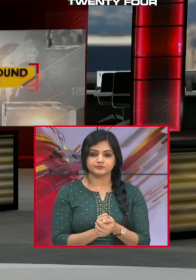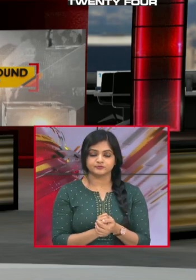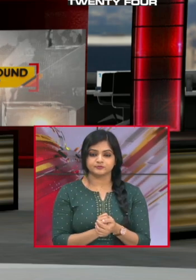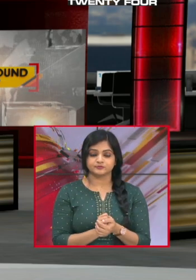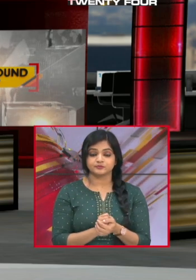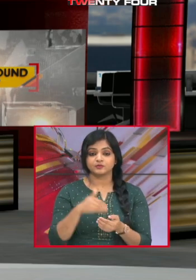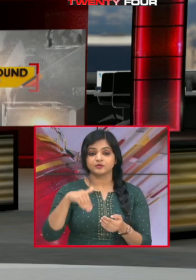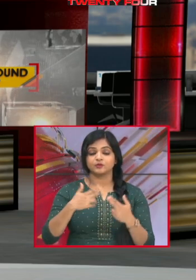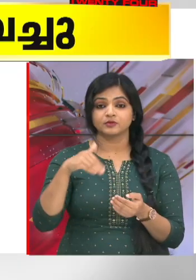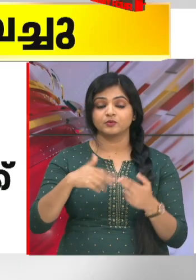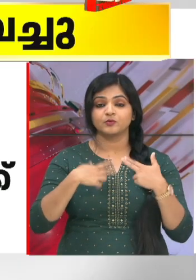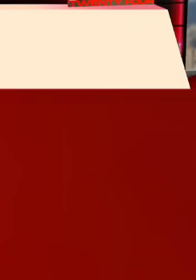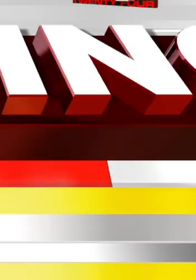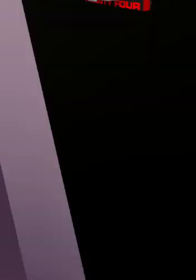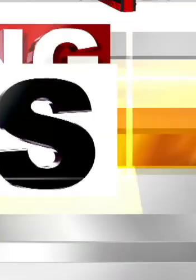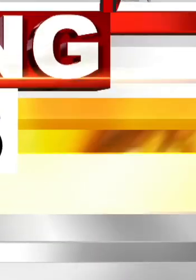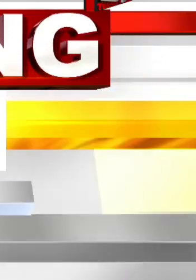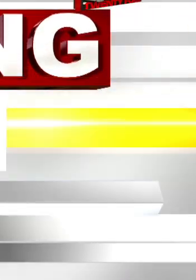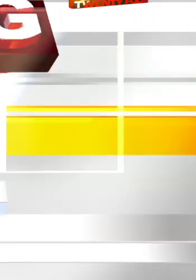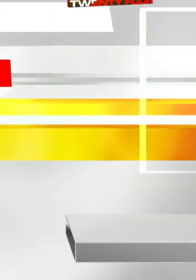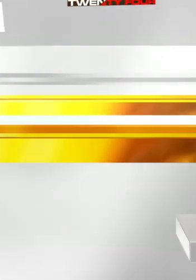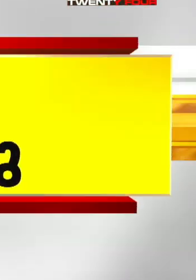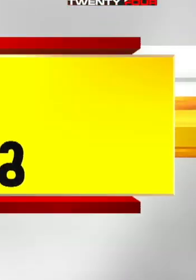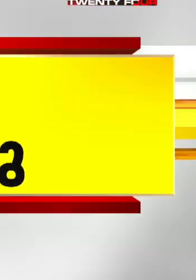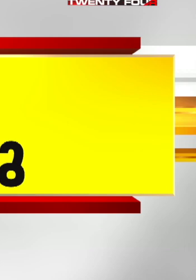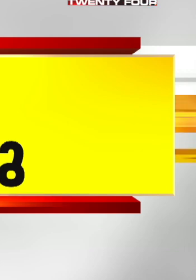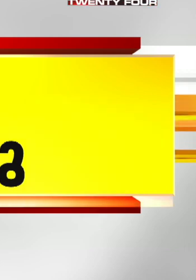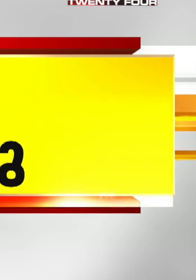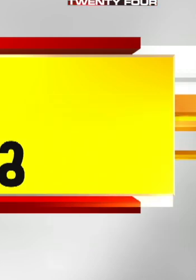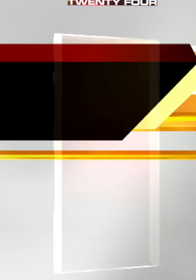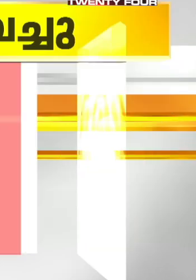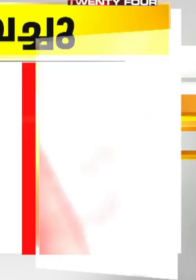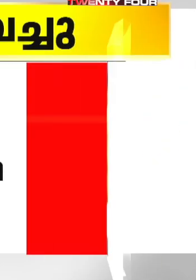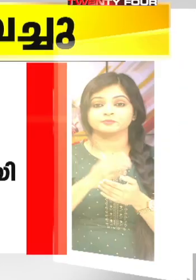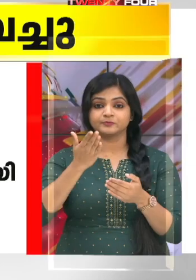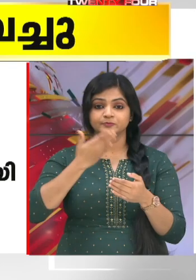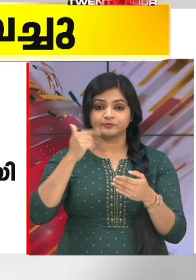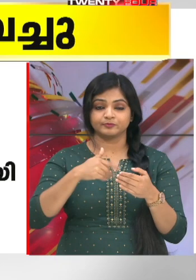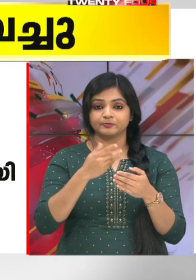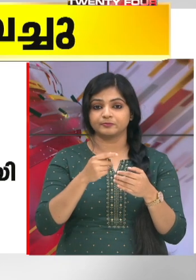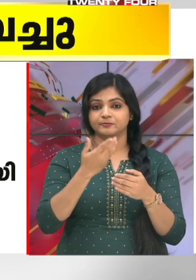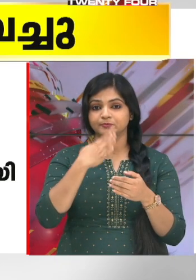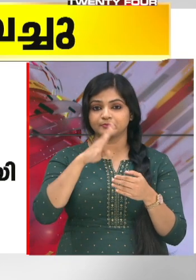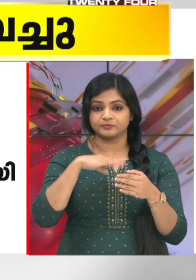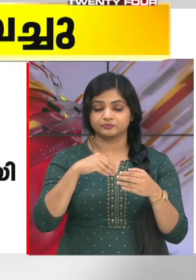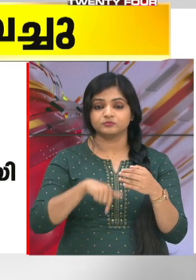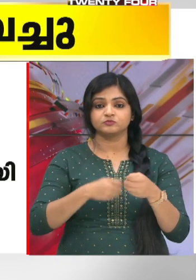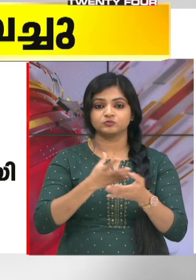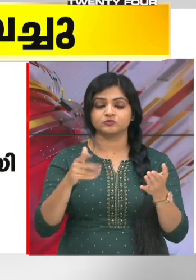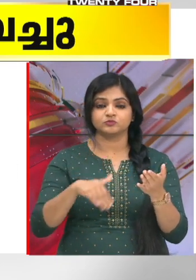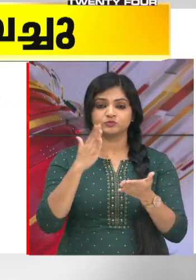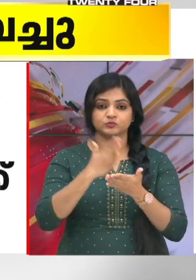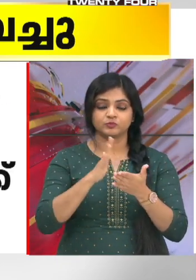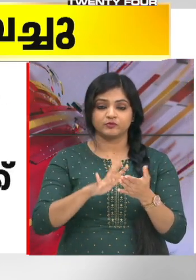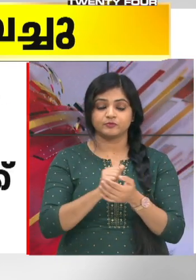Ipo, Kordel and Nardesham Woody Periganichunda Inipo, Aravana Vidranam Nartivichirikia.